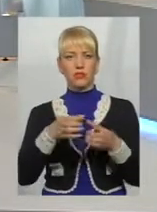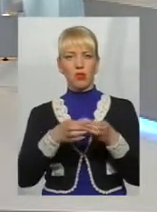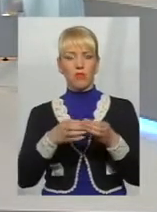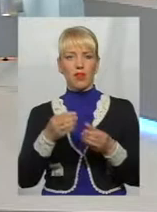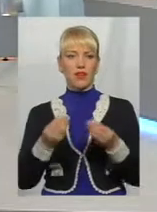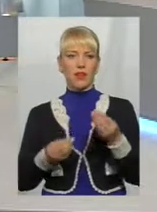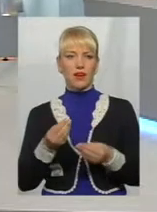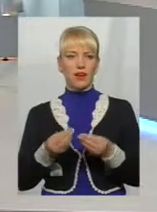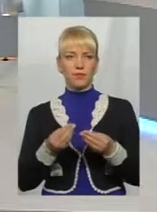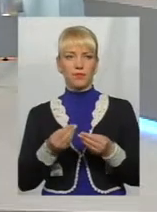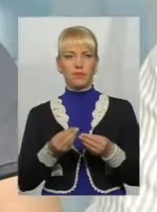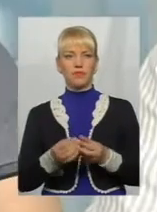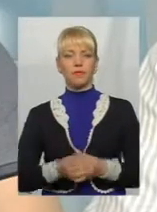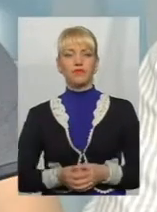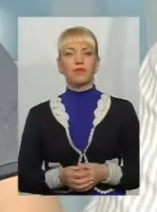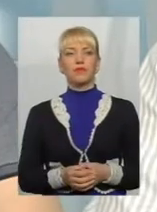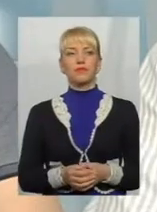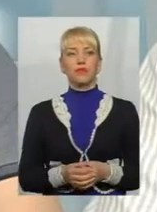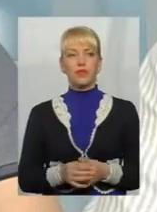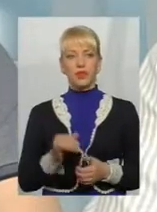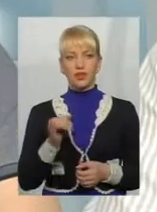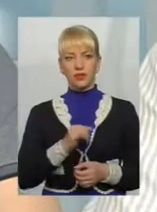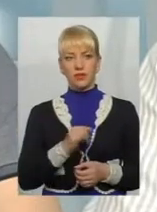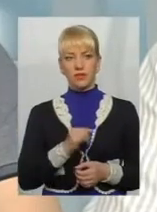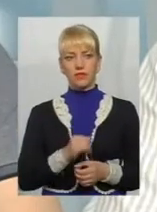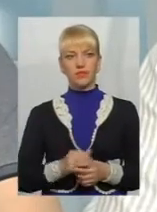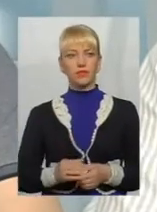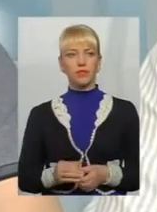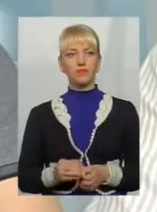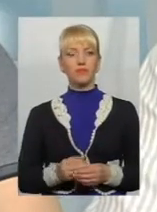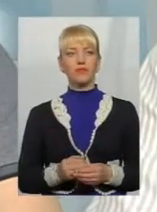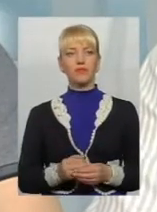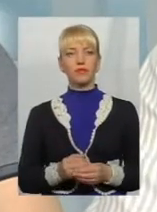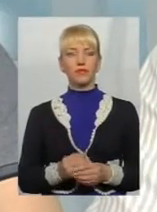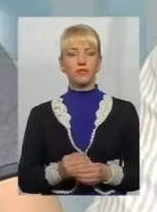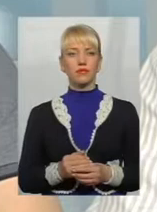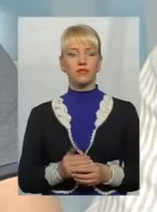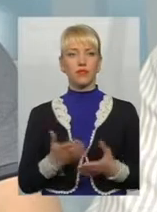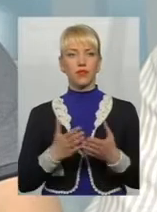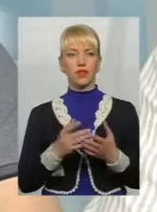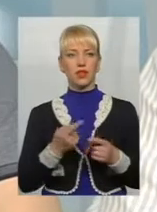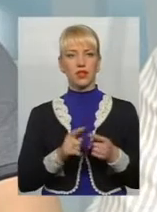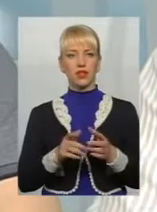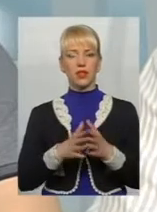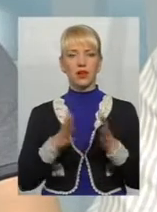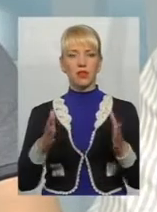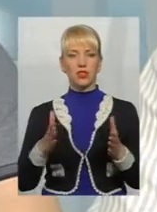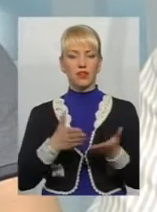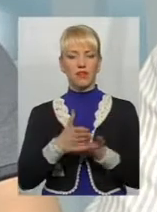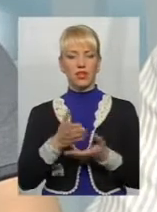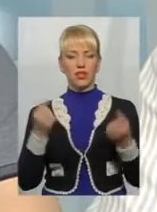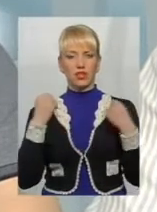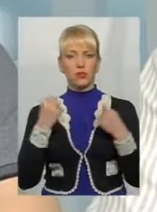і витрати, значить, більше. І ну, це найбільші види спорту, які у нас фінансують. Легка атлетика так